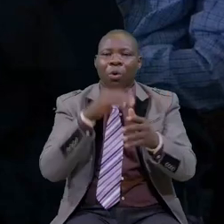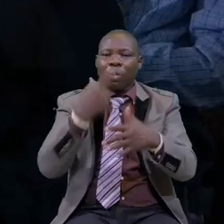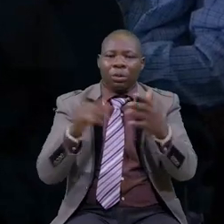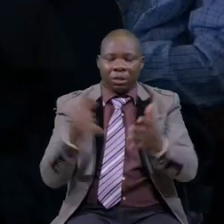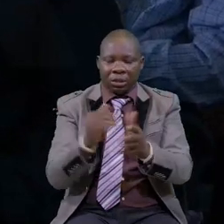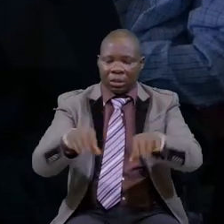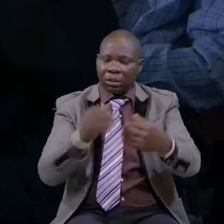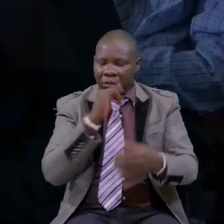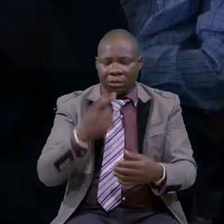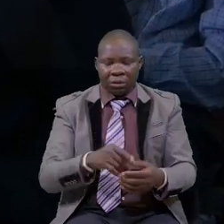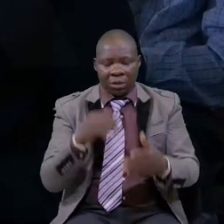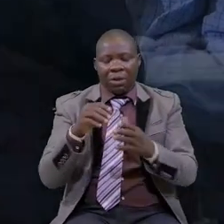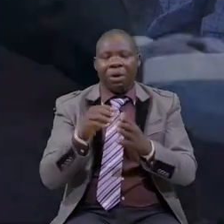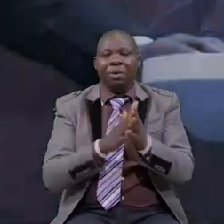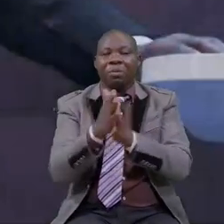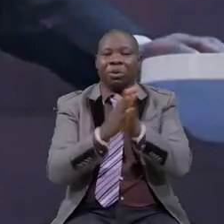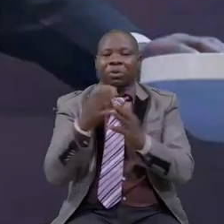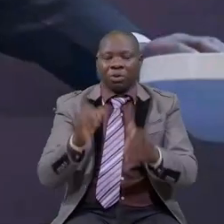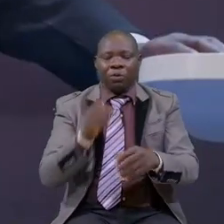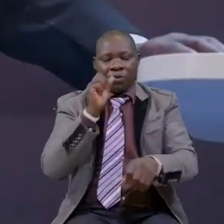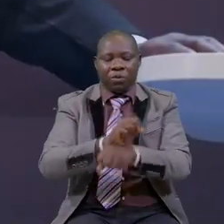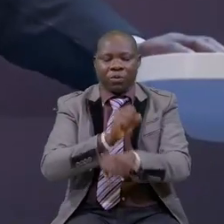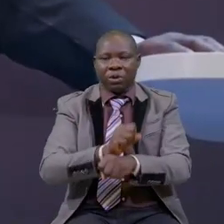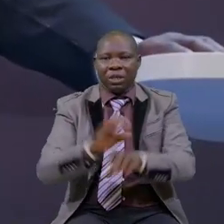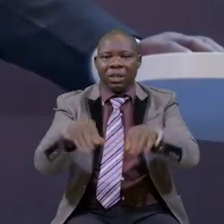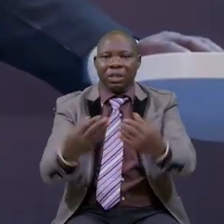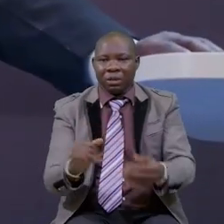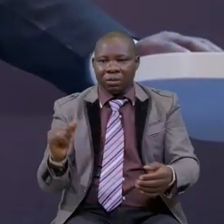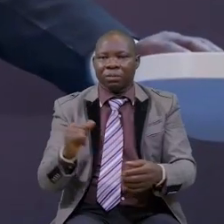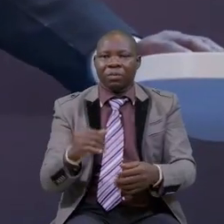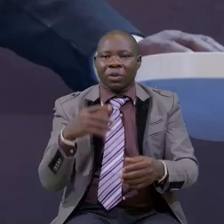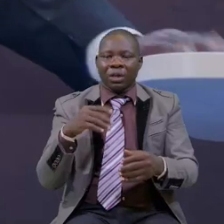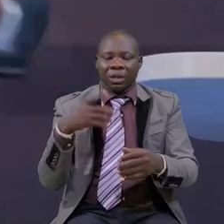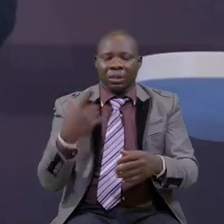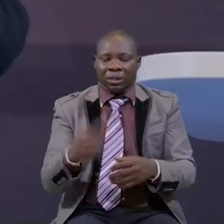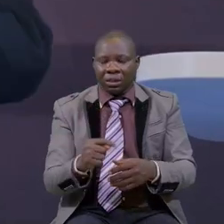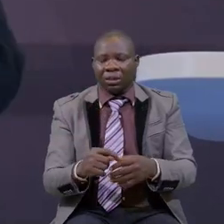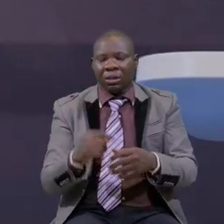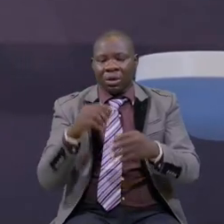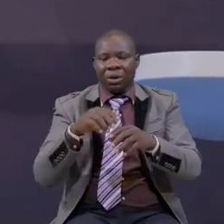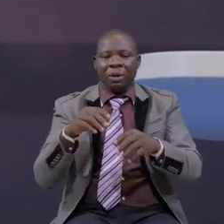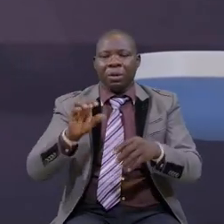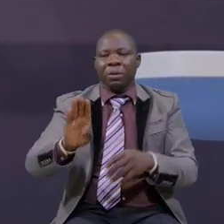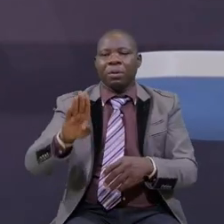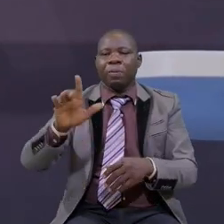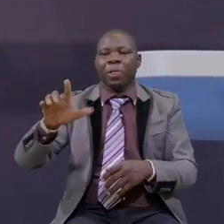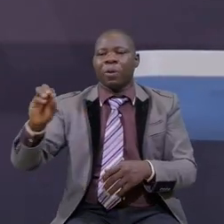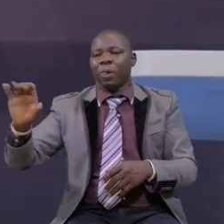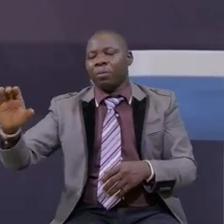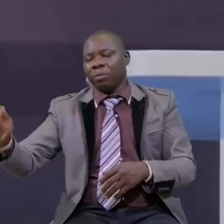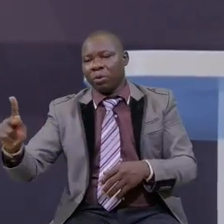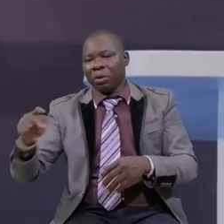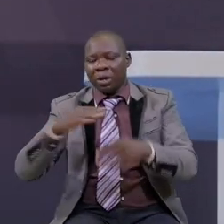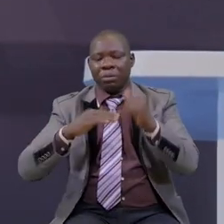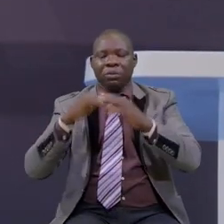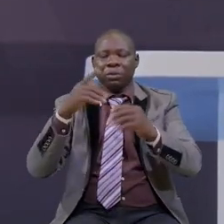du travail, de la lecture. Comment avoir le sable, le ciment pour construire? Mais c'est la Bible que